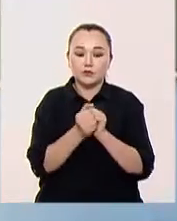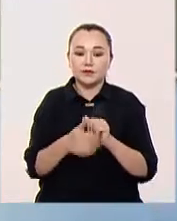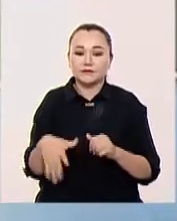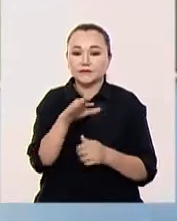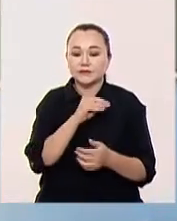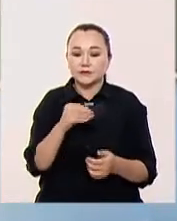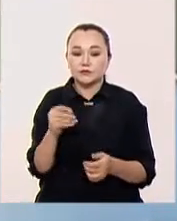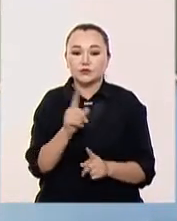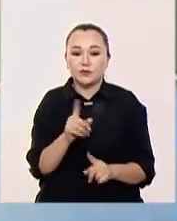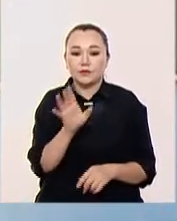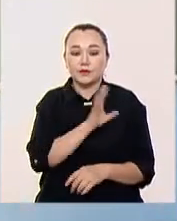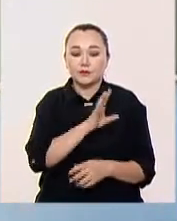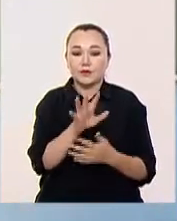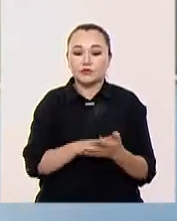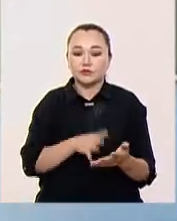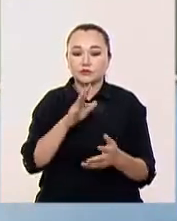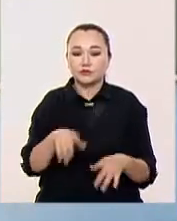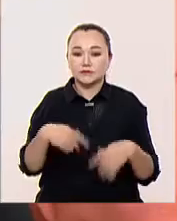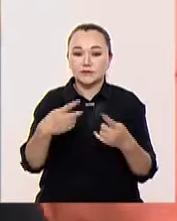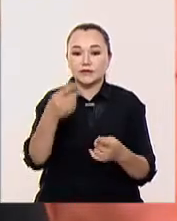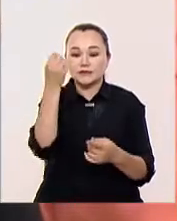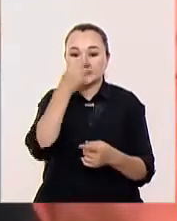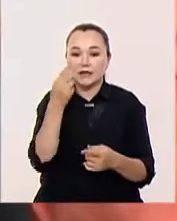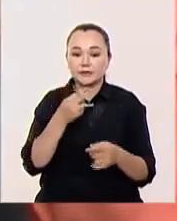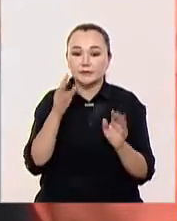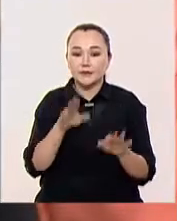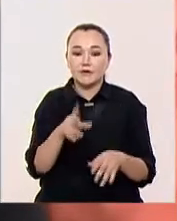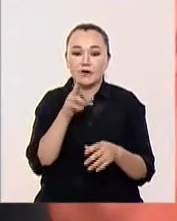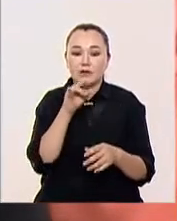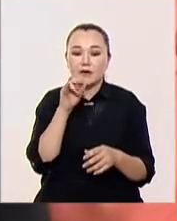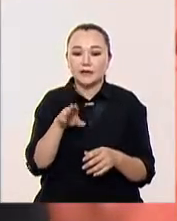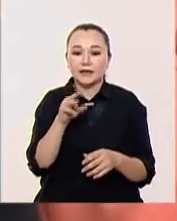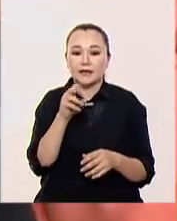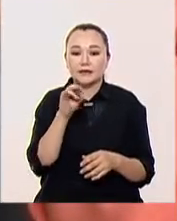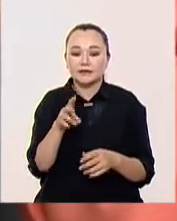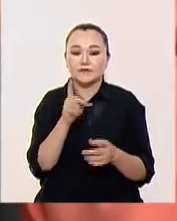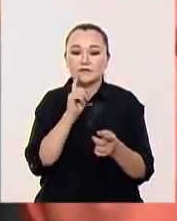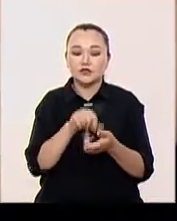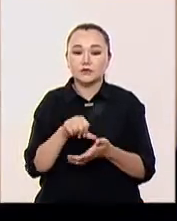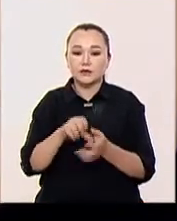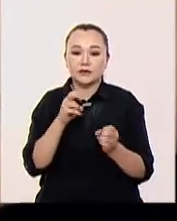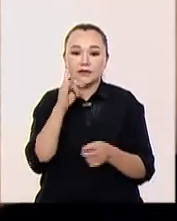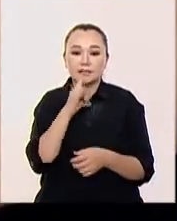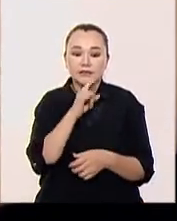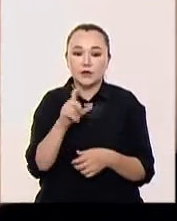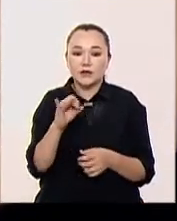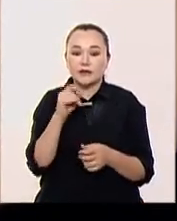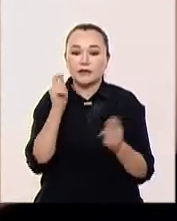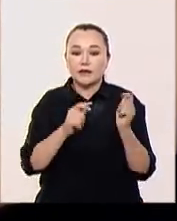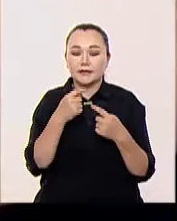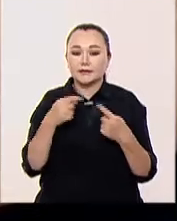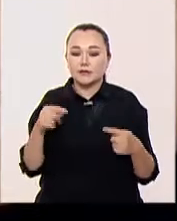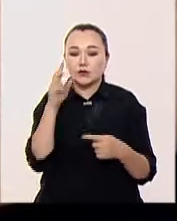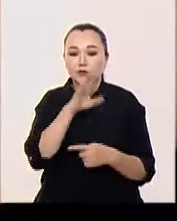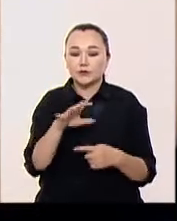международный форум продолжится столице а там придут встречу формате ted экс на которых выступят как казахстанские волонтеры этапе делегаты из других